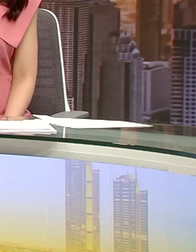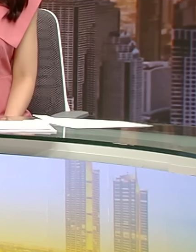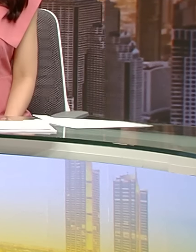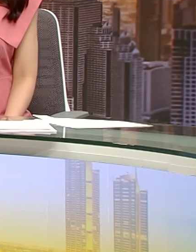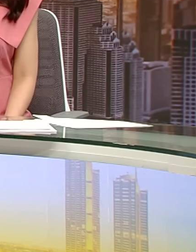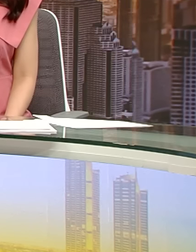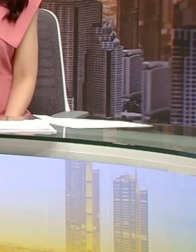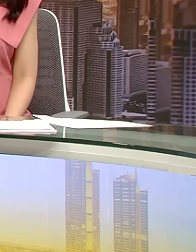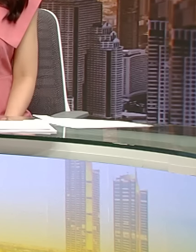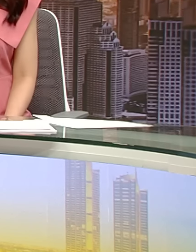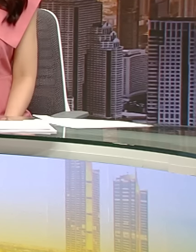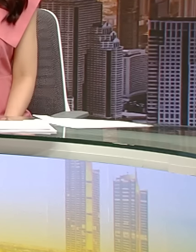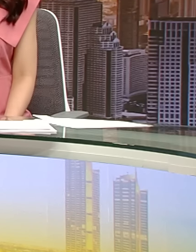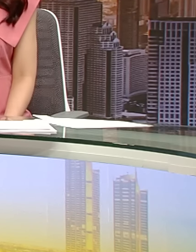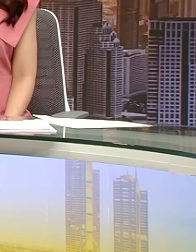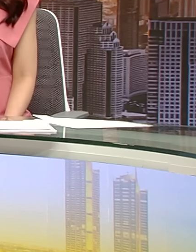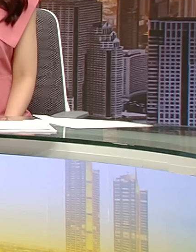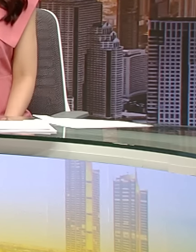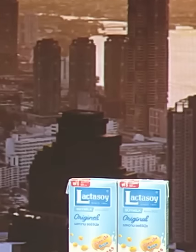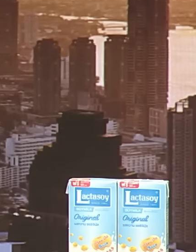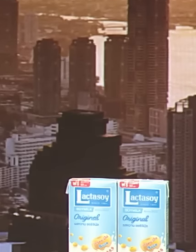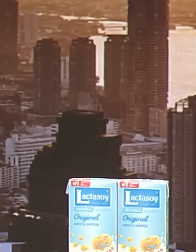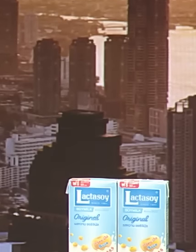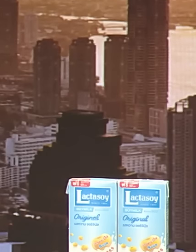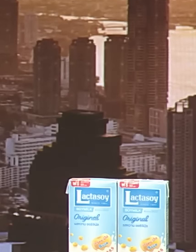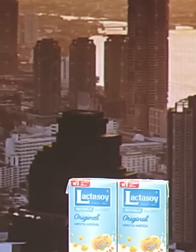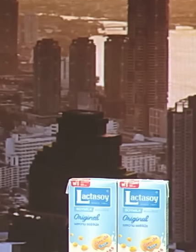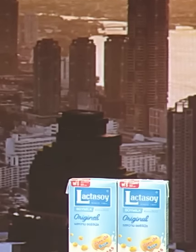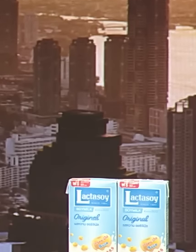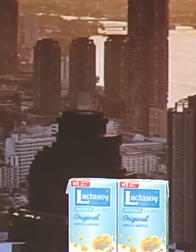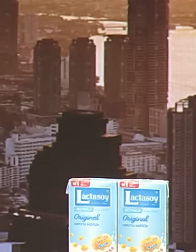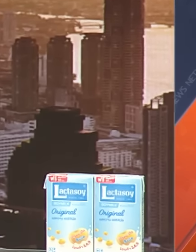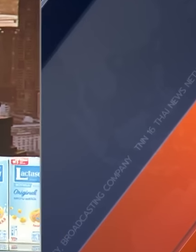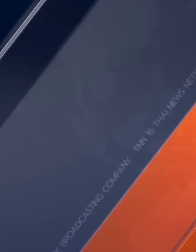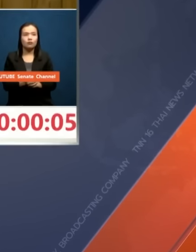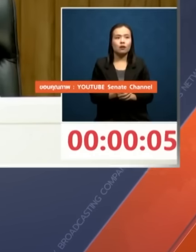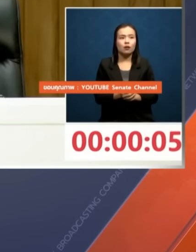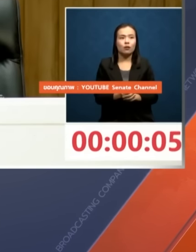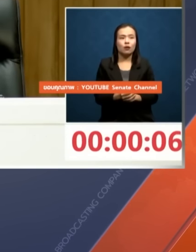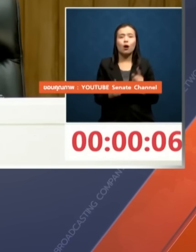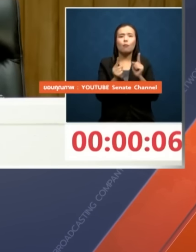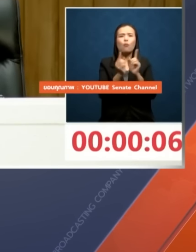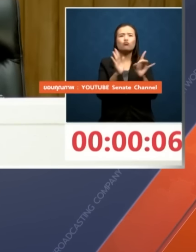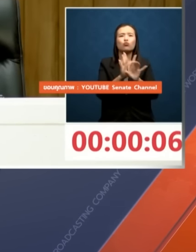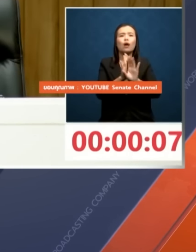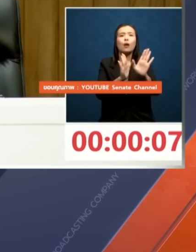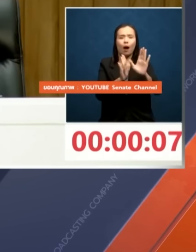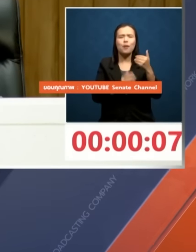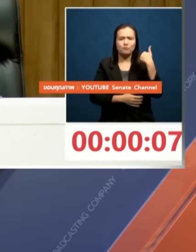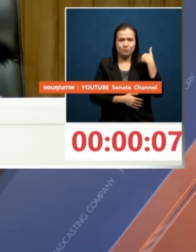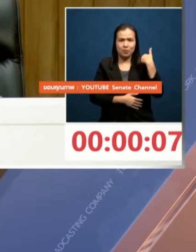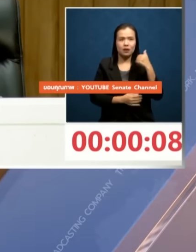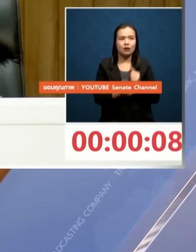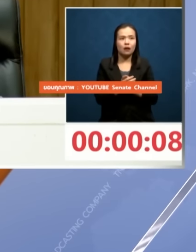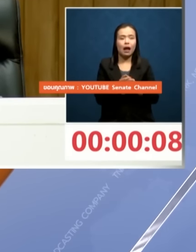สำหรับโครงการเงินิั10,000บาทนะครับซึ่งก็มีการเปิดเผยว่าสำหรับบุคคลทั่วไปอาจจะมีการแบ่งจ่ายออกมาเป็น 2